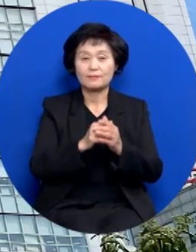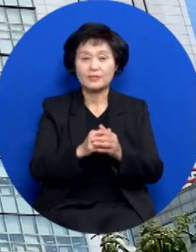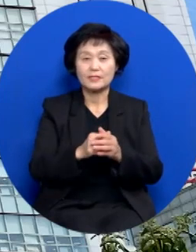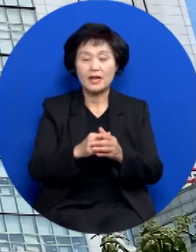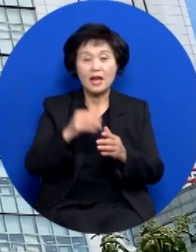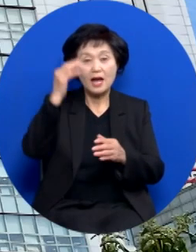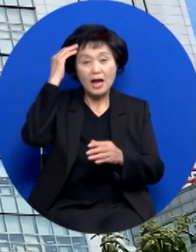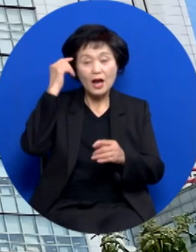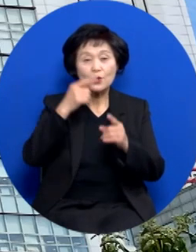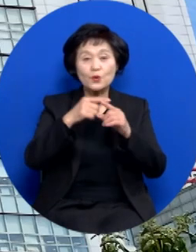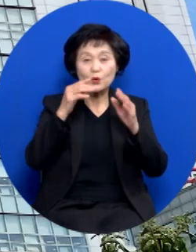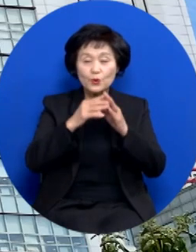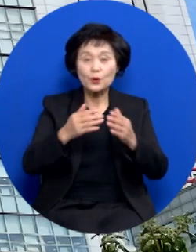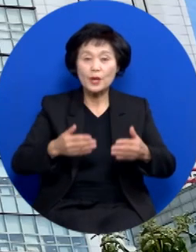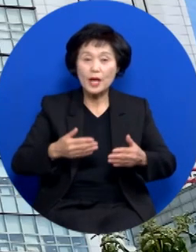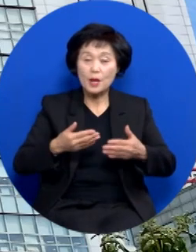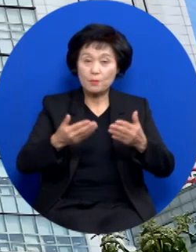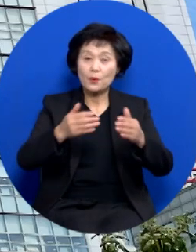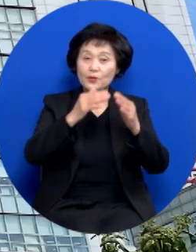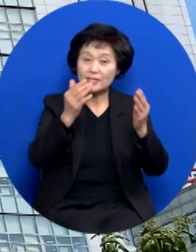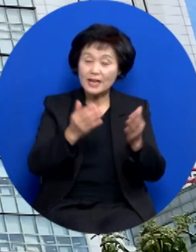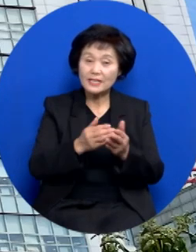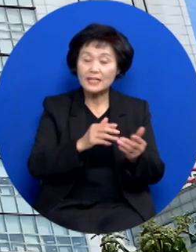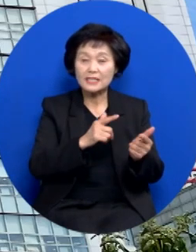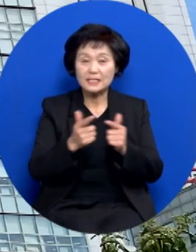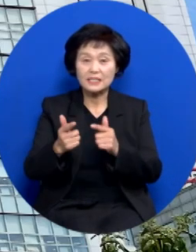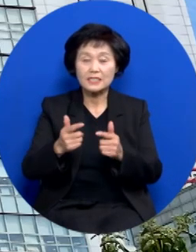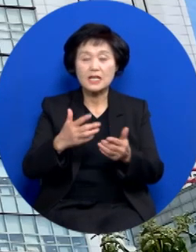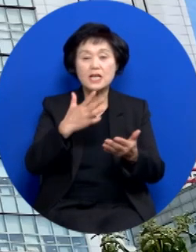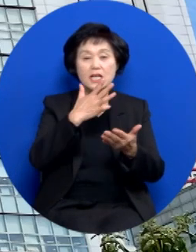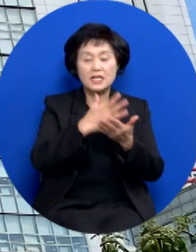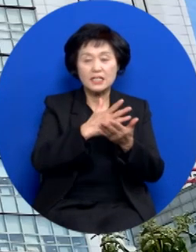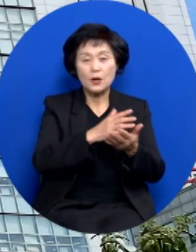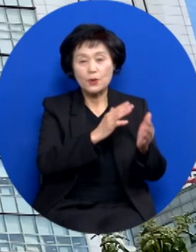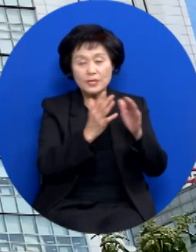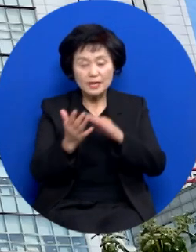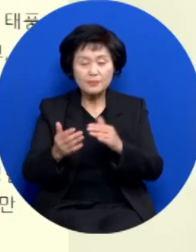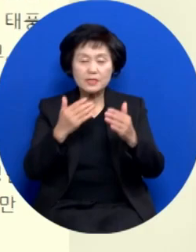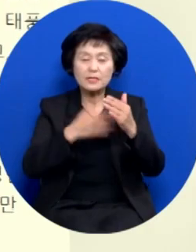한국교회봉사단이 이태원 참사 유가족을 위한 심리상담 비상전화를 운영합니다.